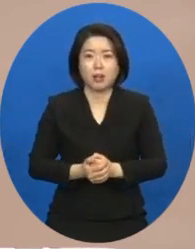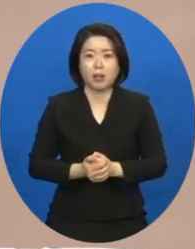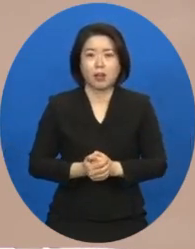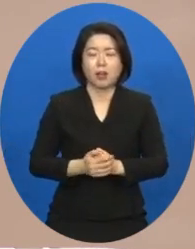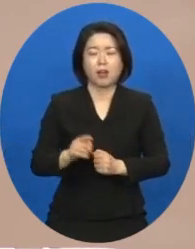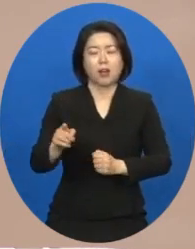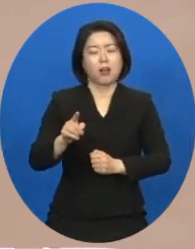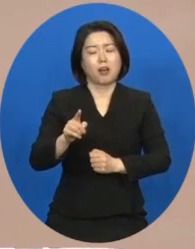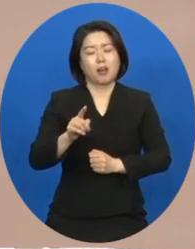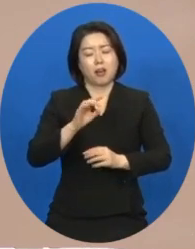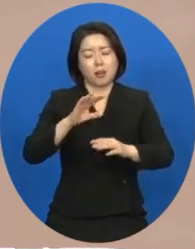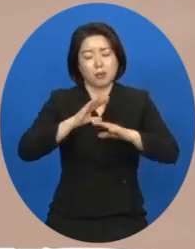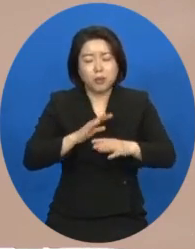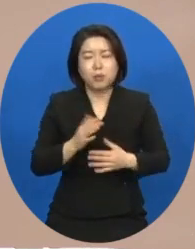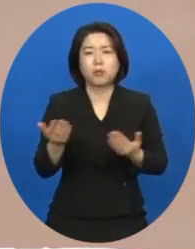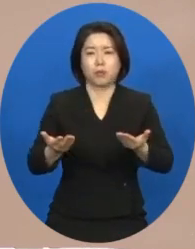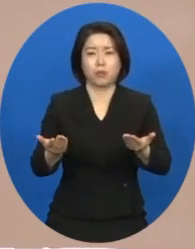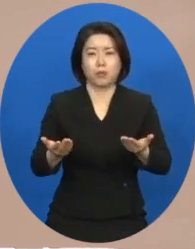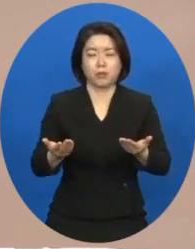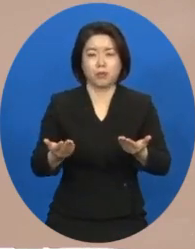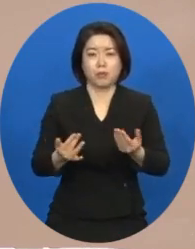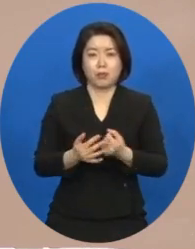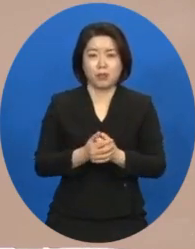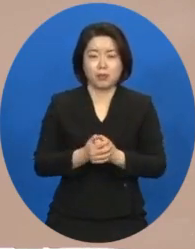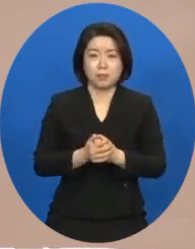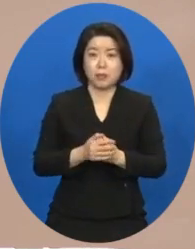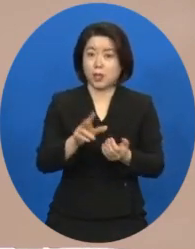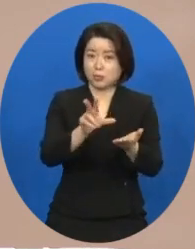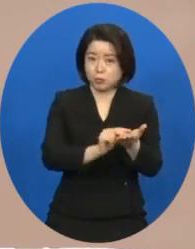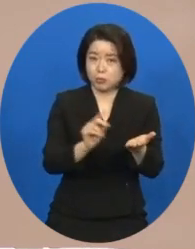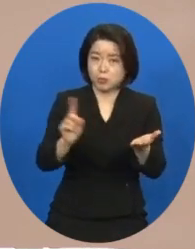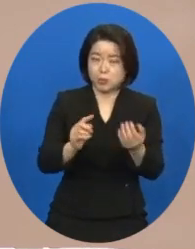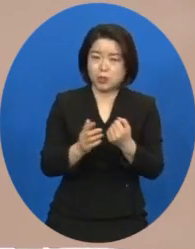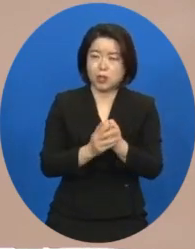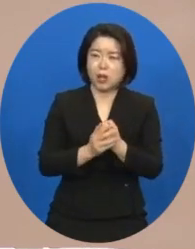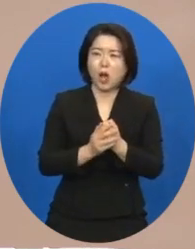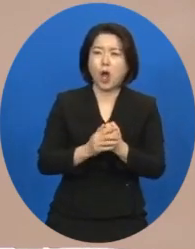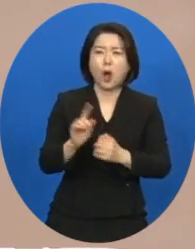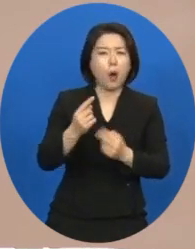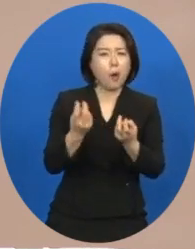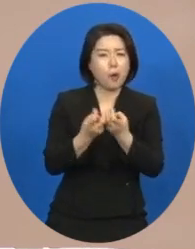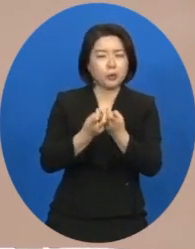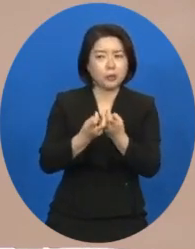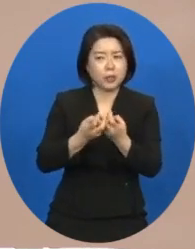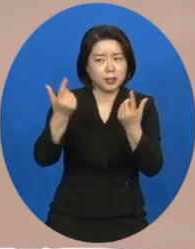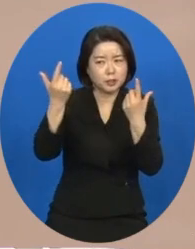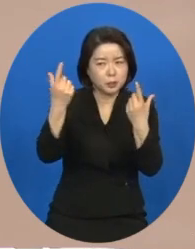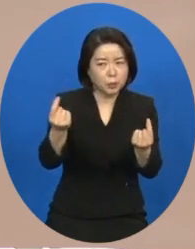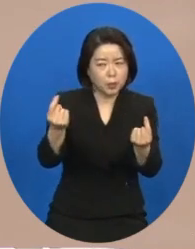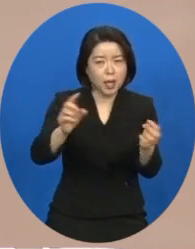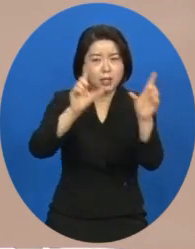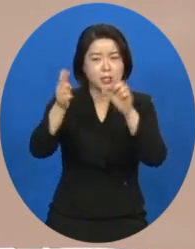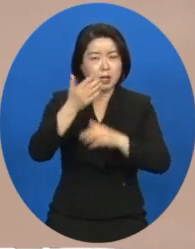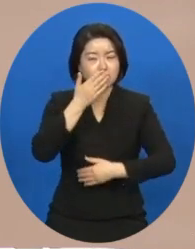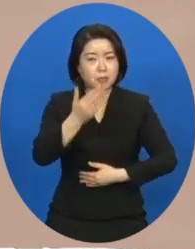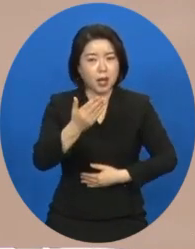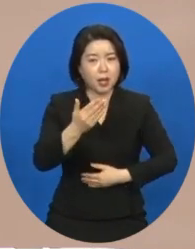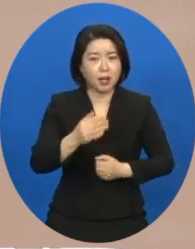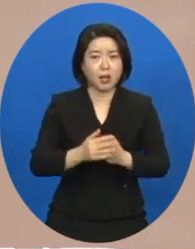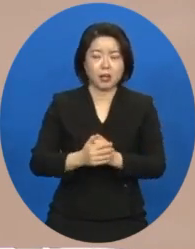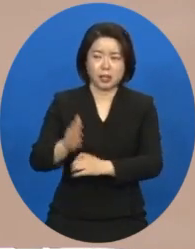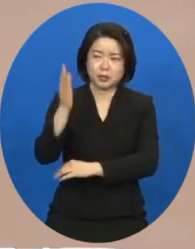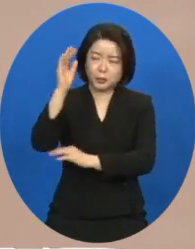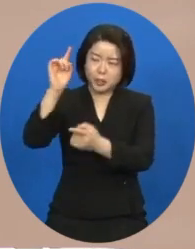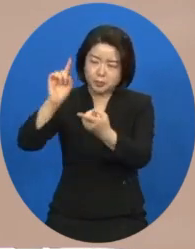너무 두려웠어요. 문제는 어떻게 그렇게 살 수 있느냐는 겁니다. 어떻게